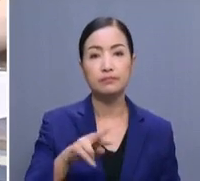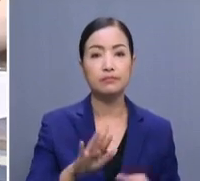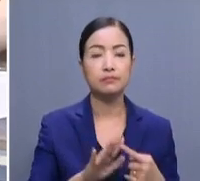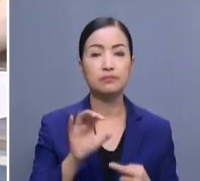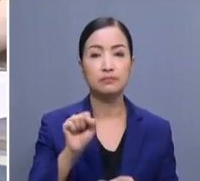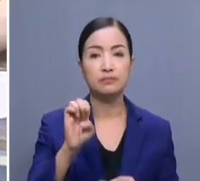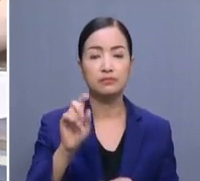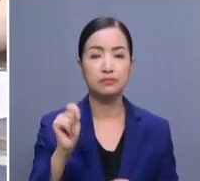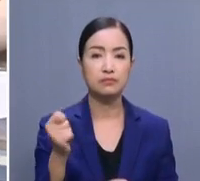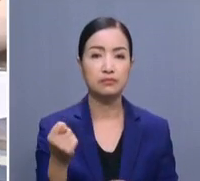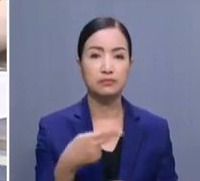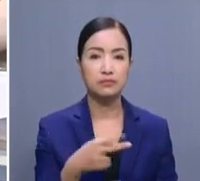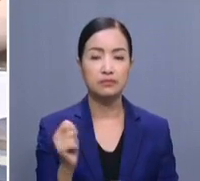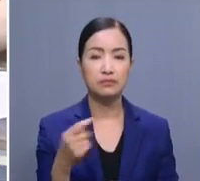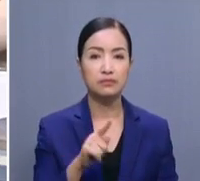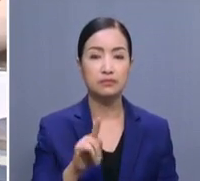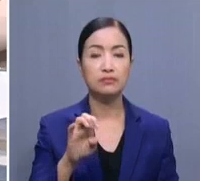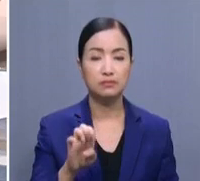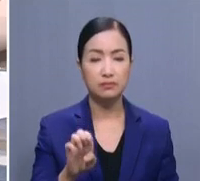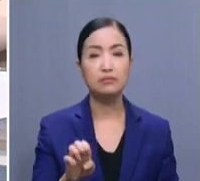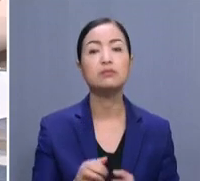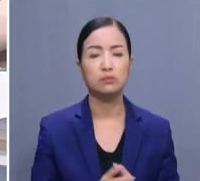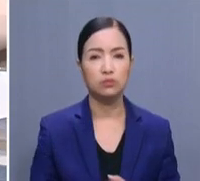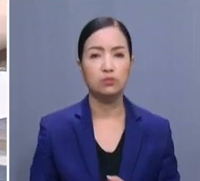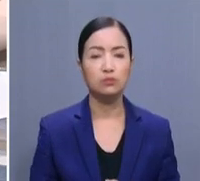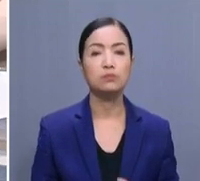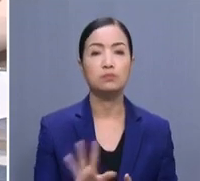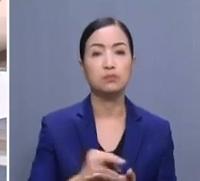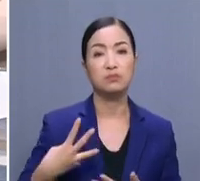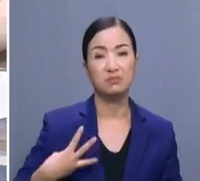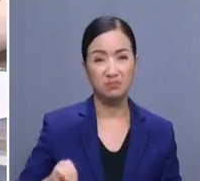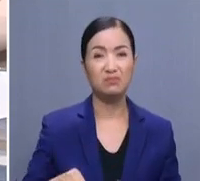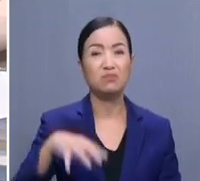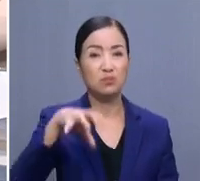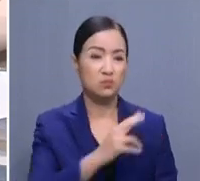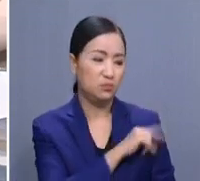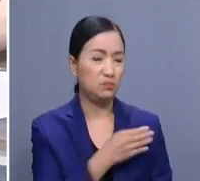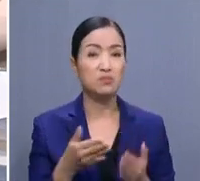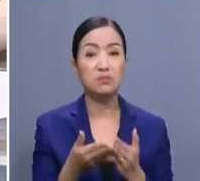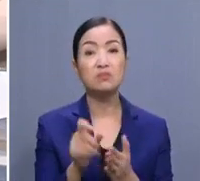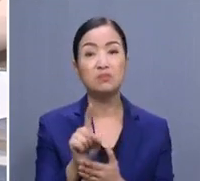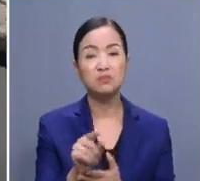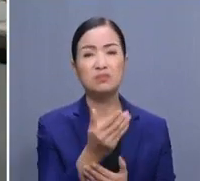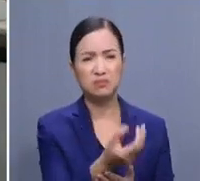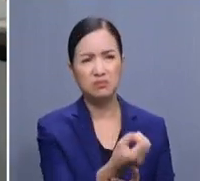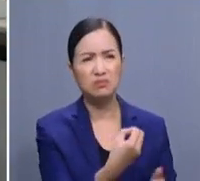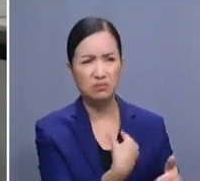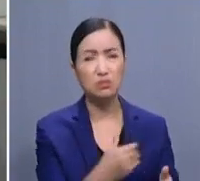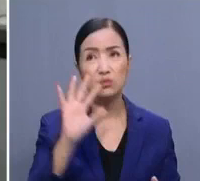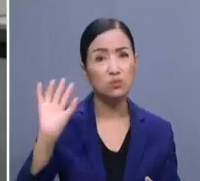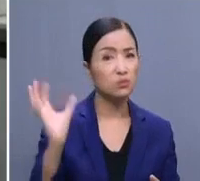คณบดีคณะแพทยศาสตร์ศิริราชพยาบาลมหาวิทยาลัยมหิดลนะครับท่านได้บอกว่าตอนนี้เนี่ยทั่วโลกนะครับทุกๆ